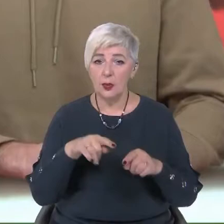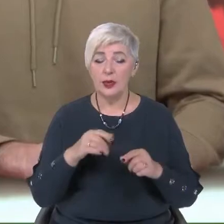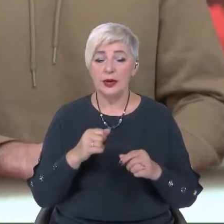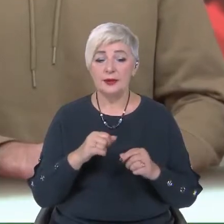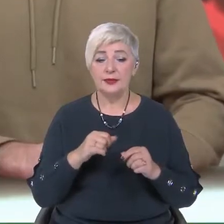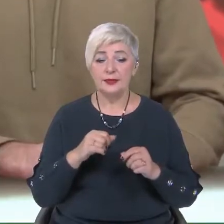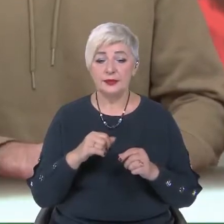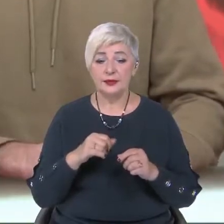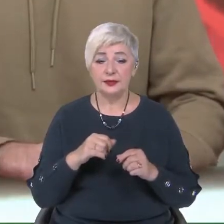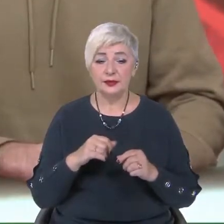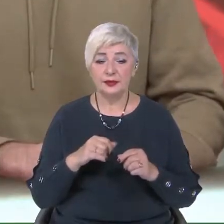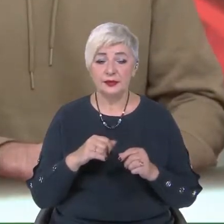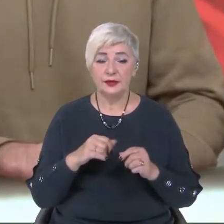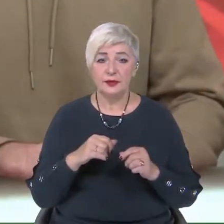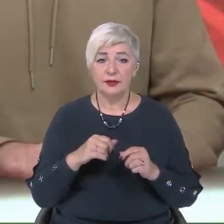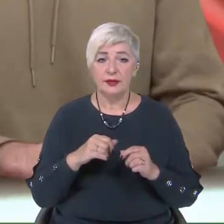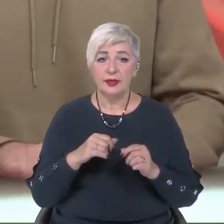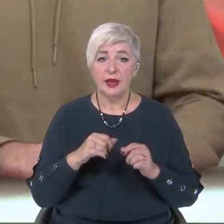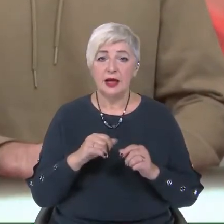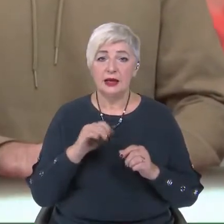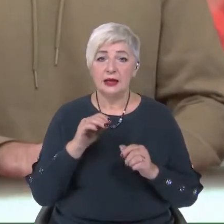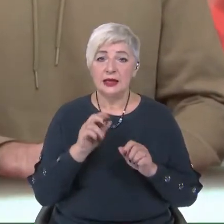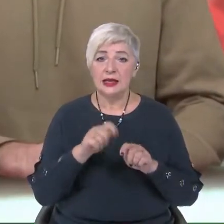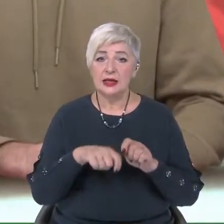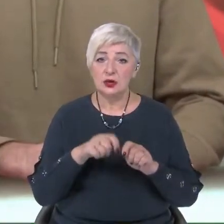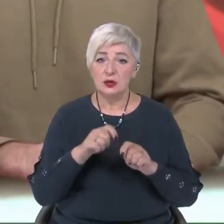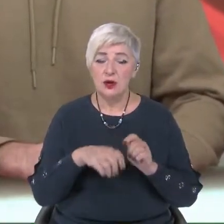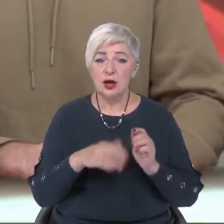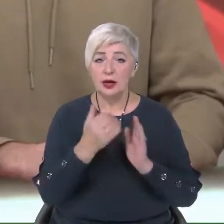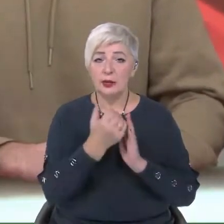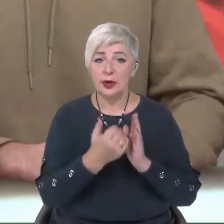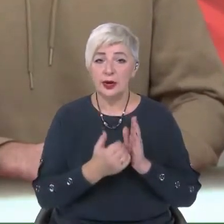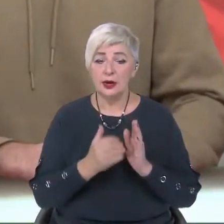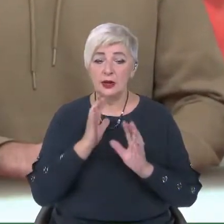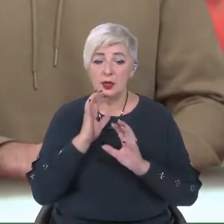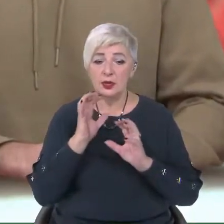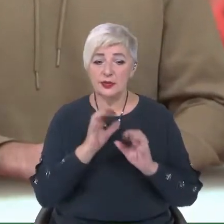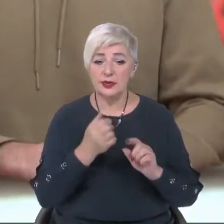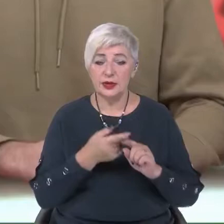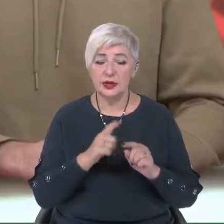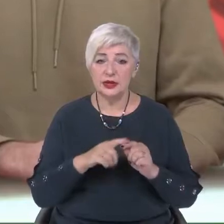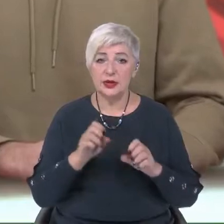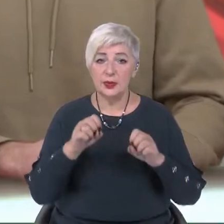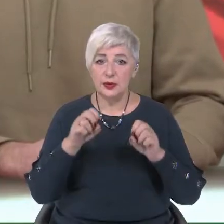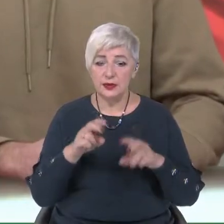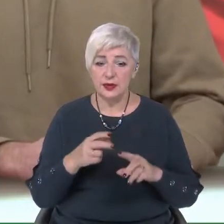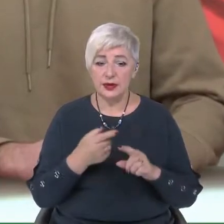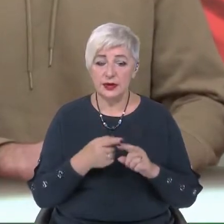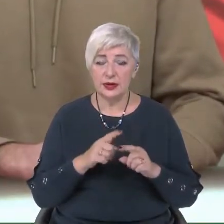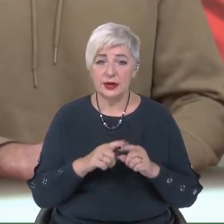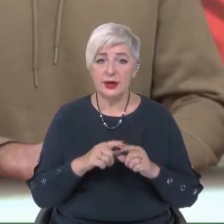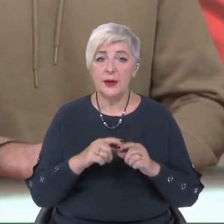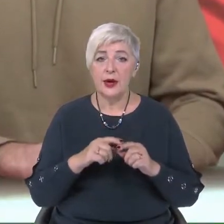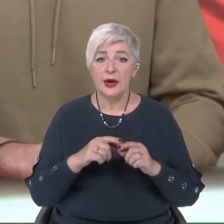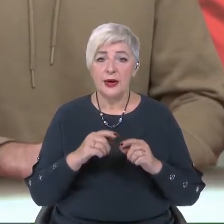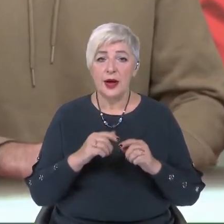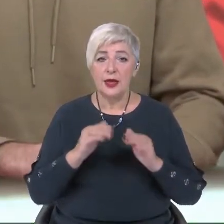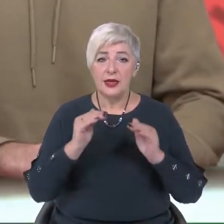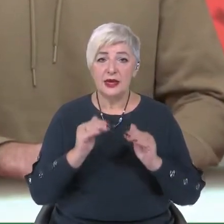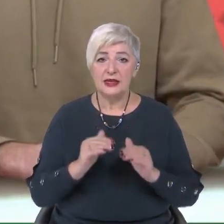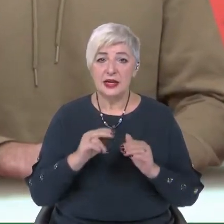тестувальник програмного забезпечення – це професія, яка має низький поріг входження.